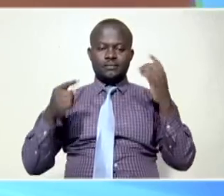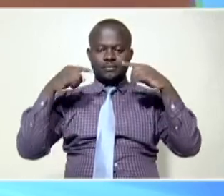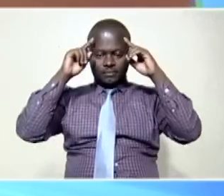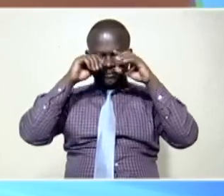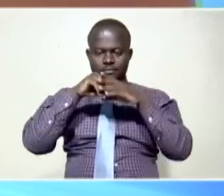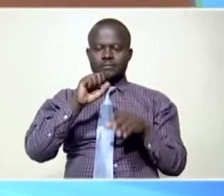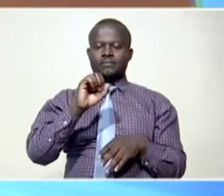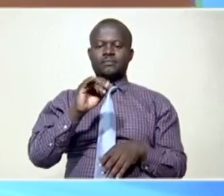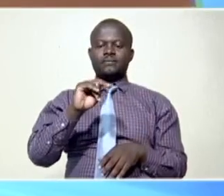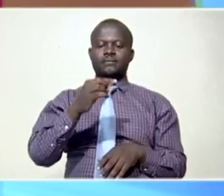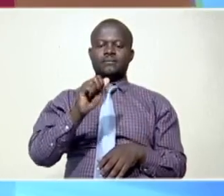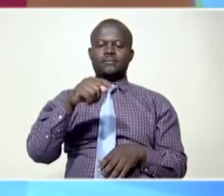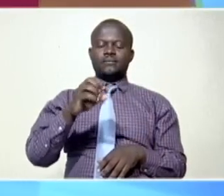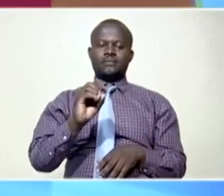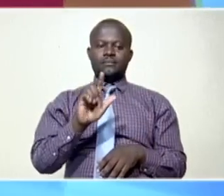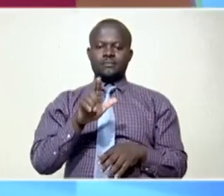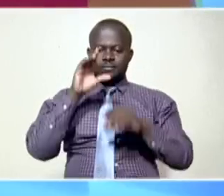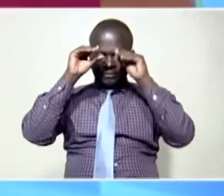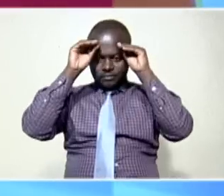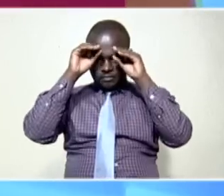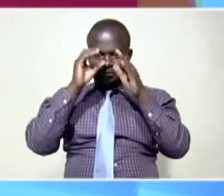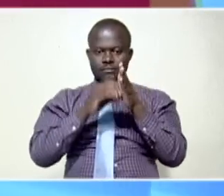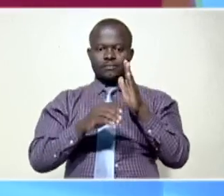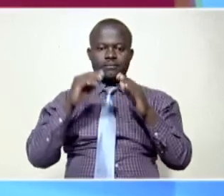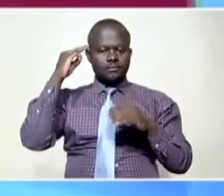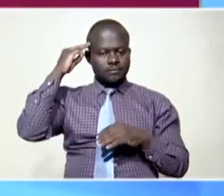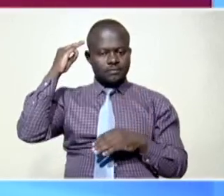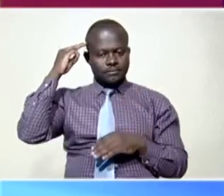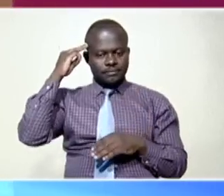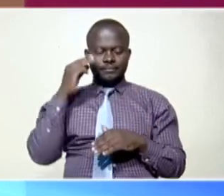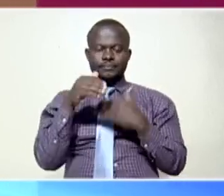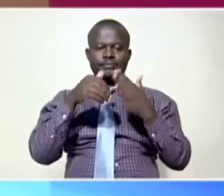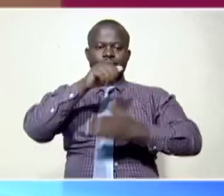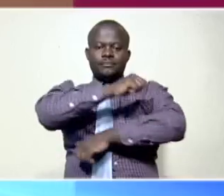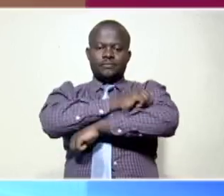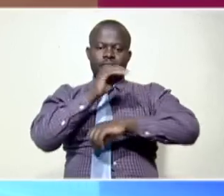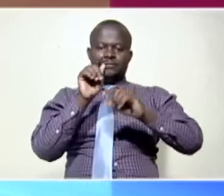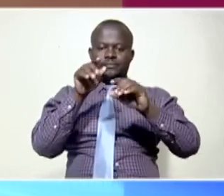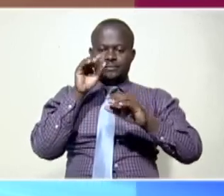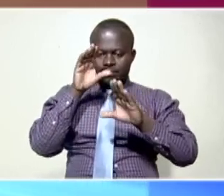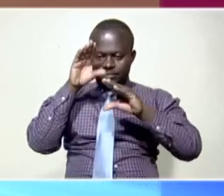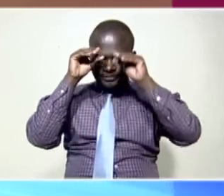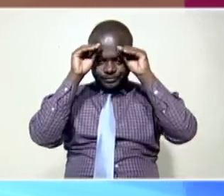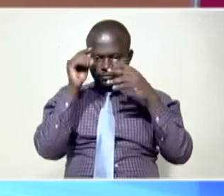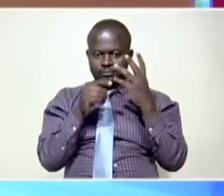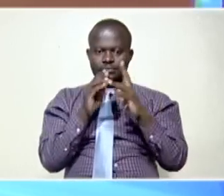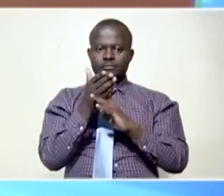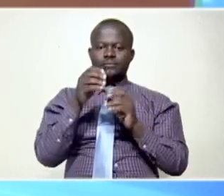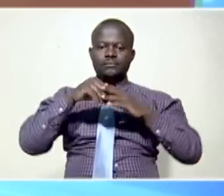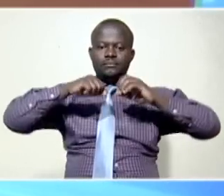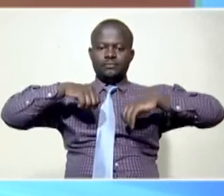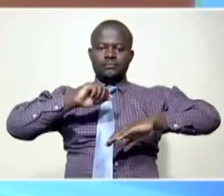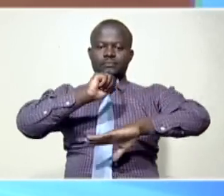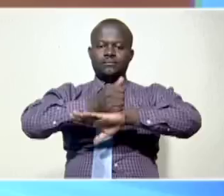Singapore aho bagiye kwiga amasomo y'icyiciro cya kaminuza cya Masters. Aba banyeshuri bakaba bagiye gukurikira aya masomo binyuze mu masezerano